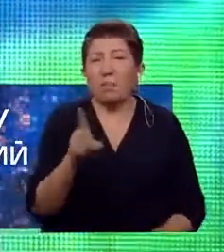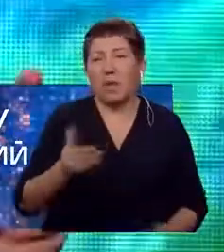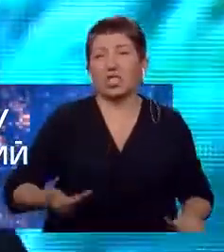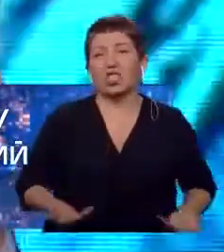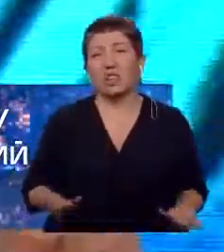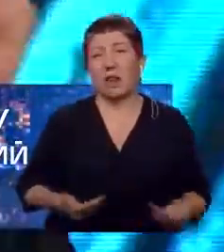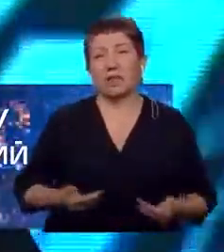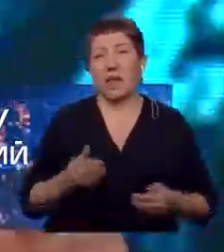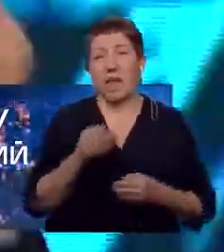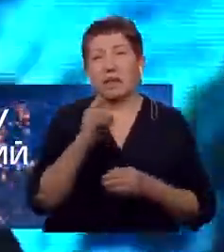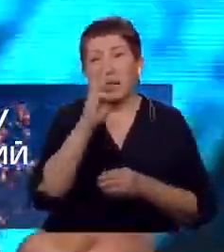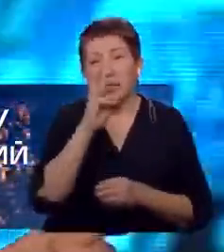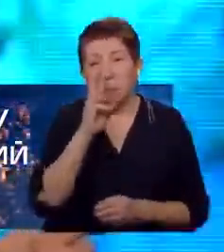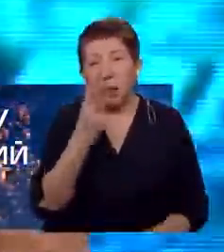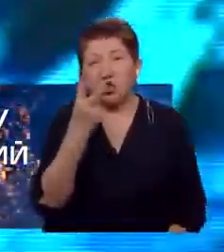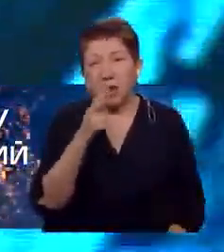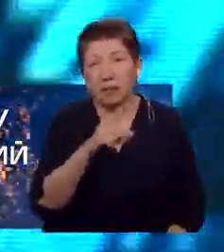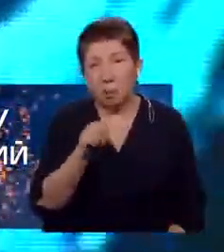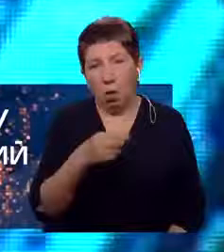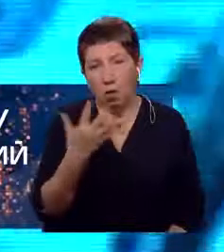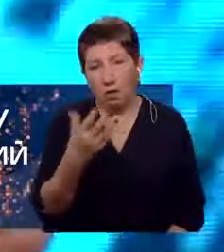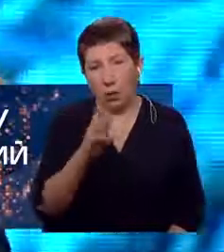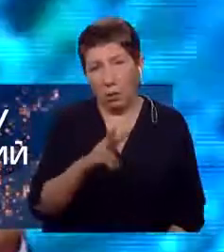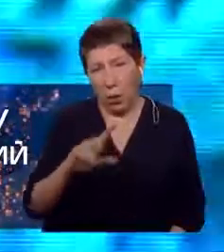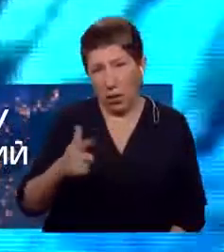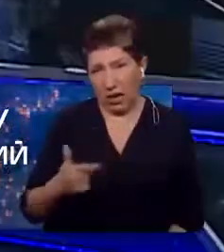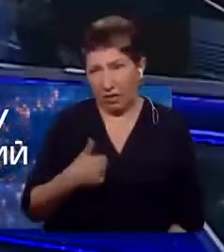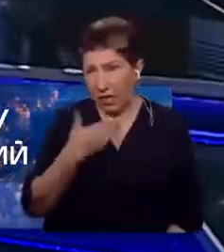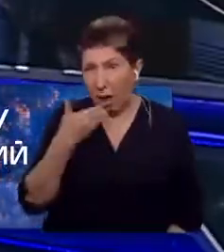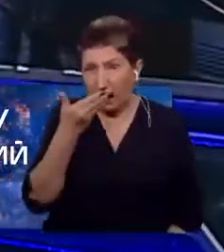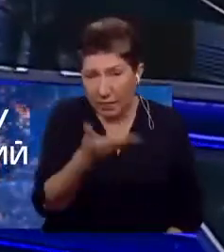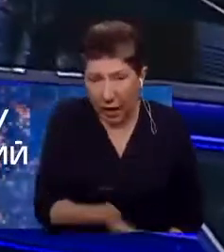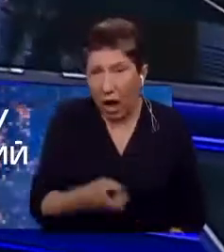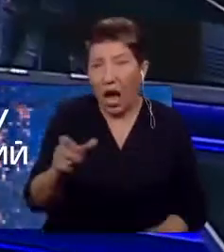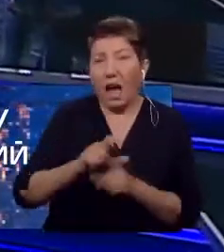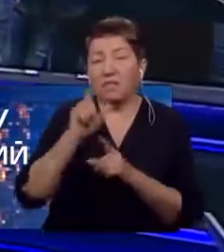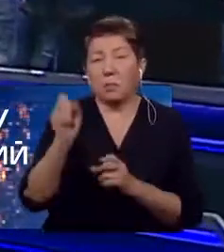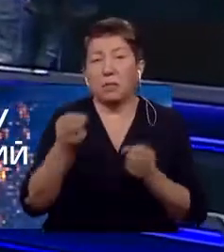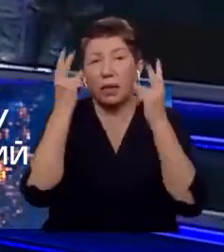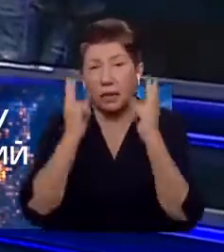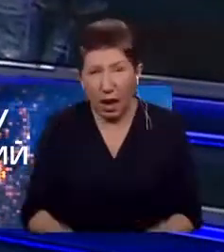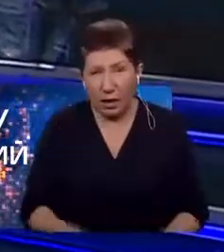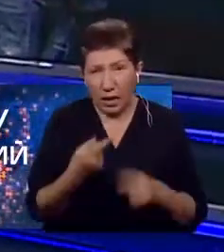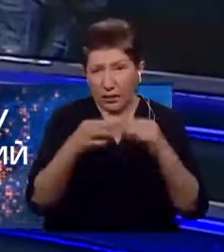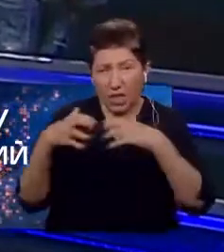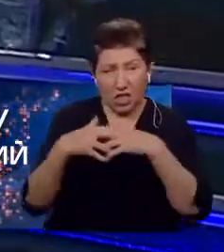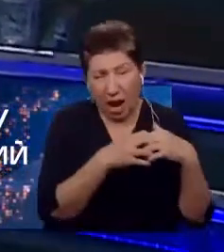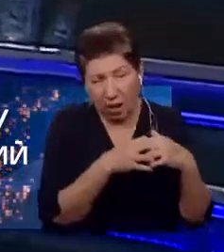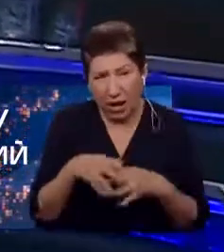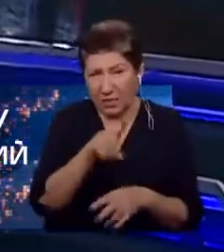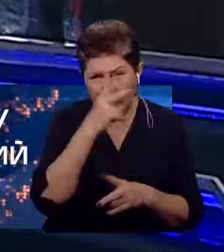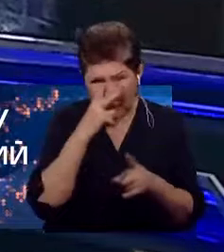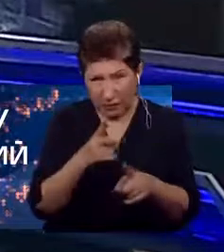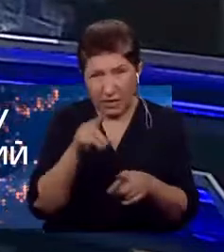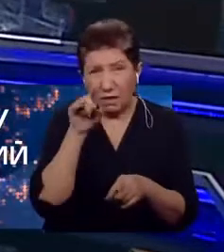зарплату 2,5 мільйони гривень? Як вам я живеться на питаю, зарплату 2,5 мільйони гривень? Це перше. Шахрайством водить вас тепер в оману.